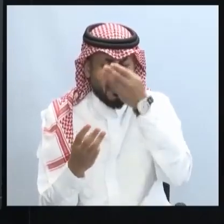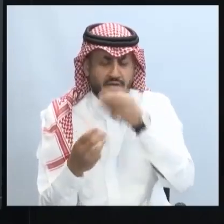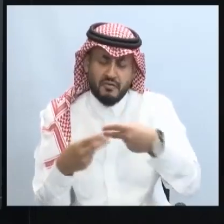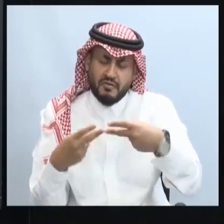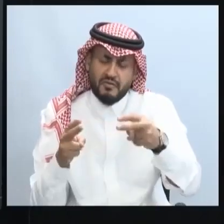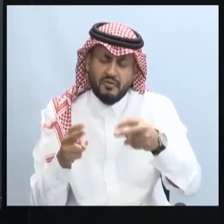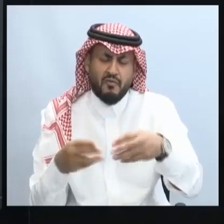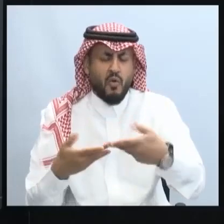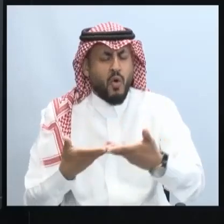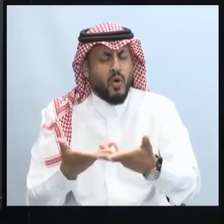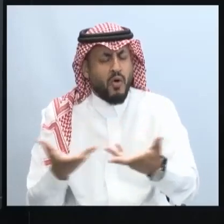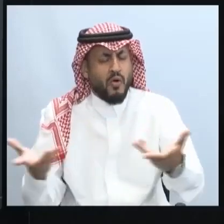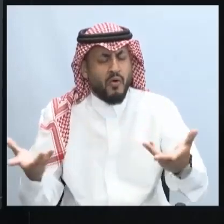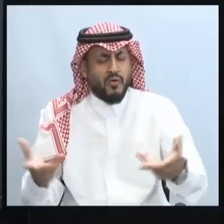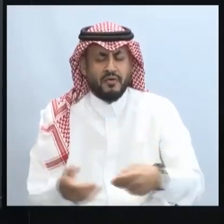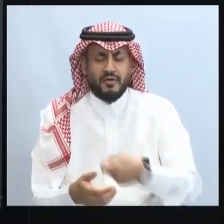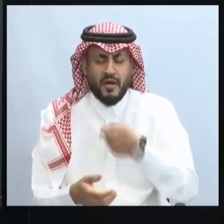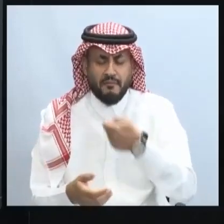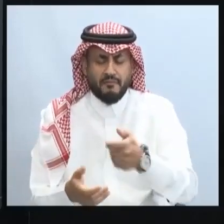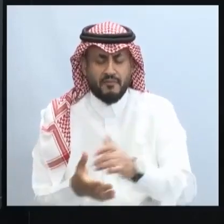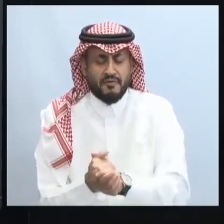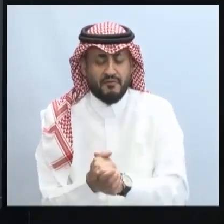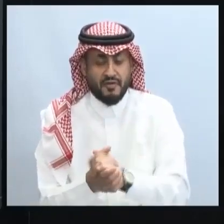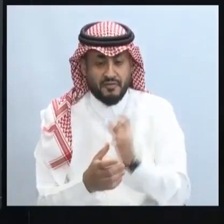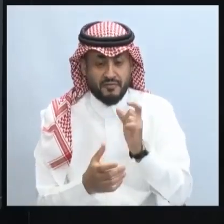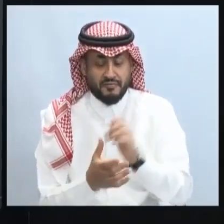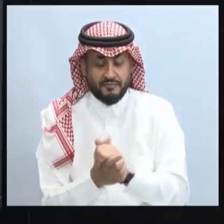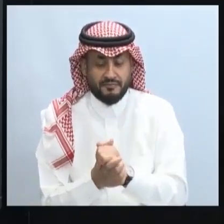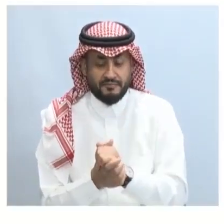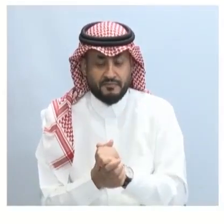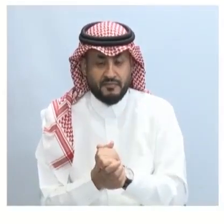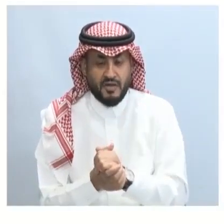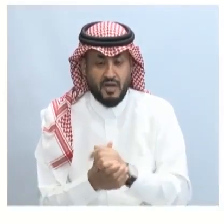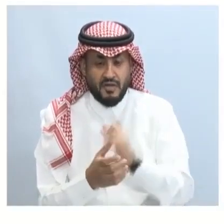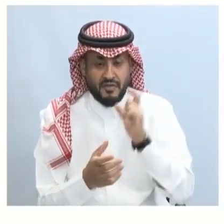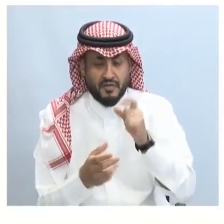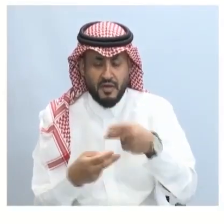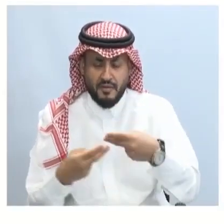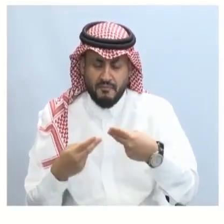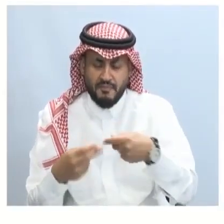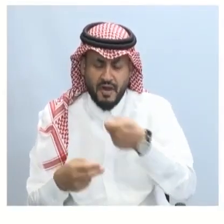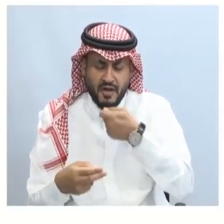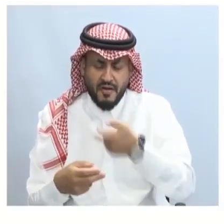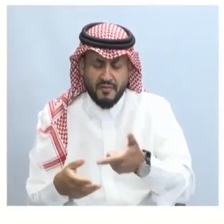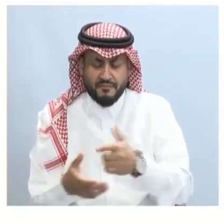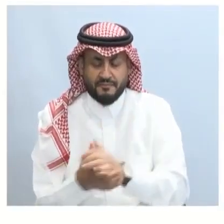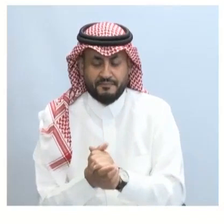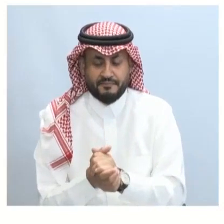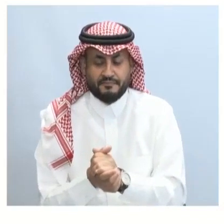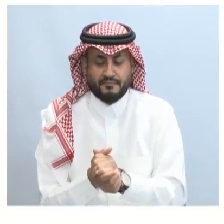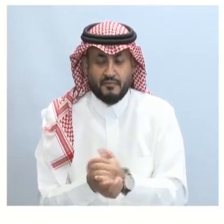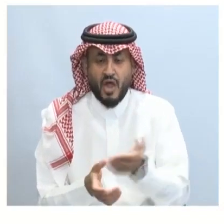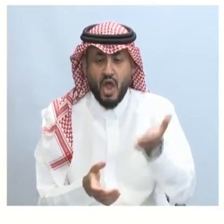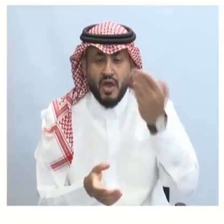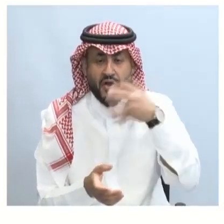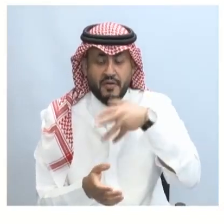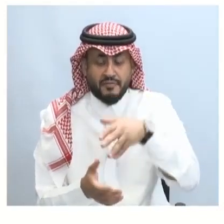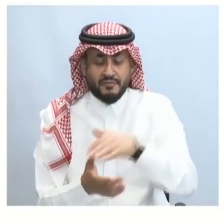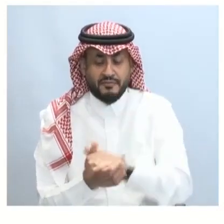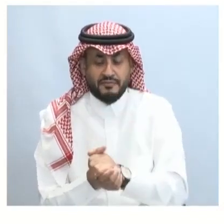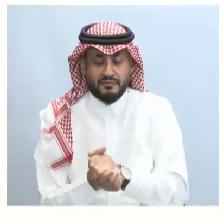وبه تيسير في هذا الدين فان الدين يسر كان النبي صلى الله عليه وسلم